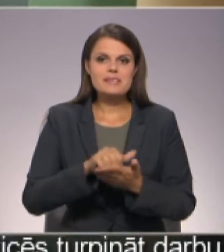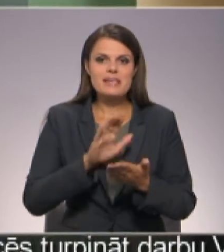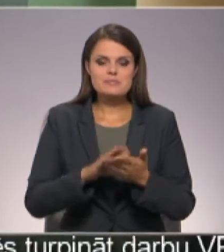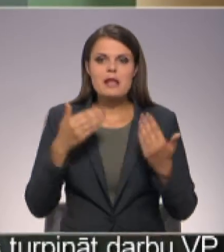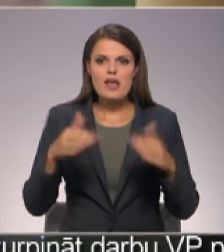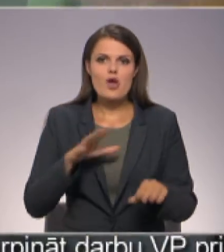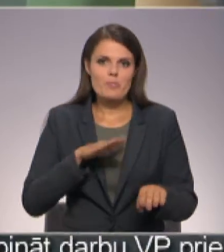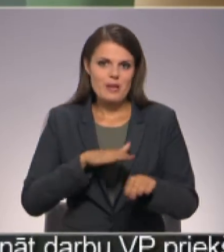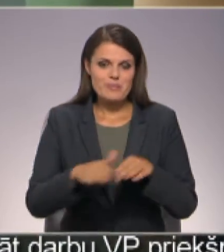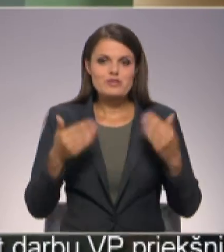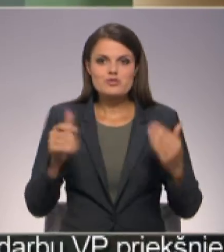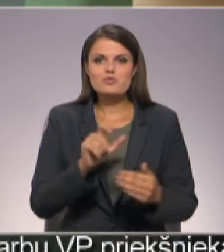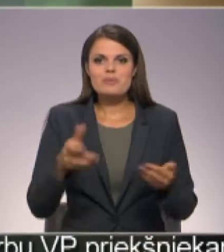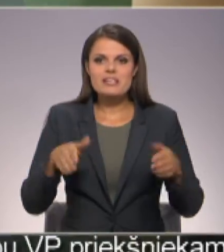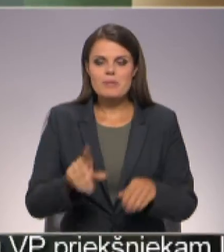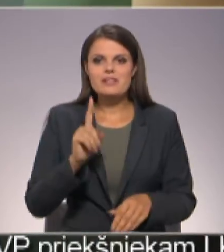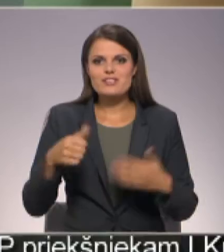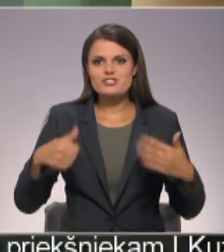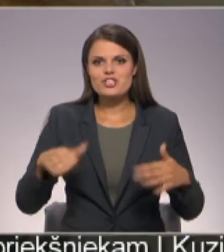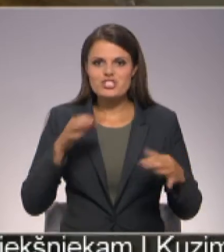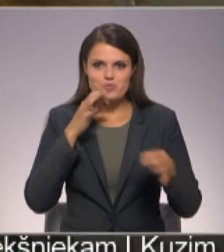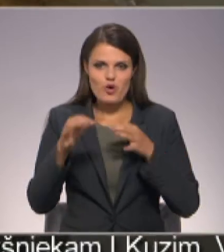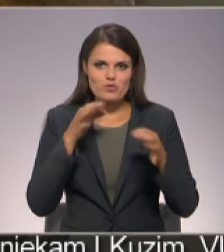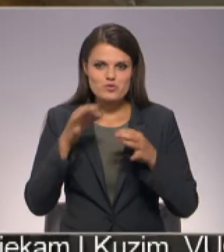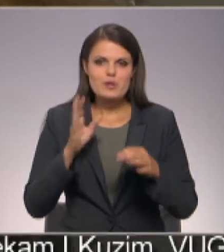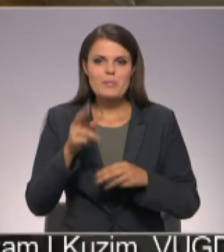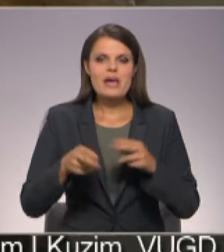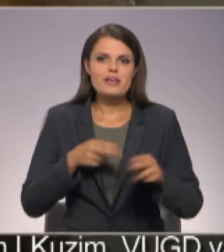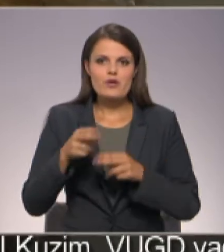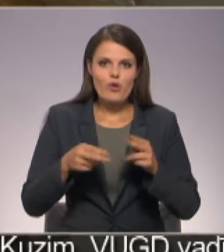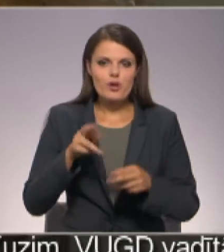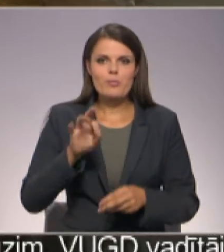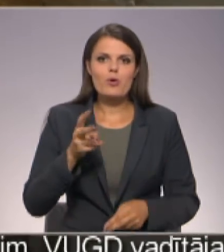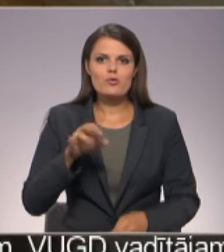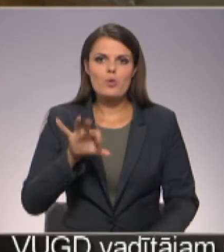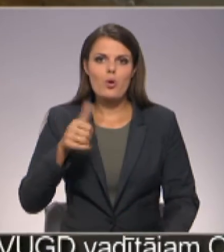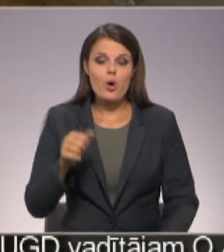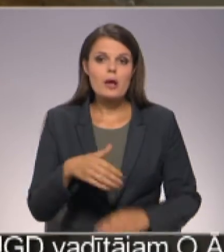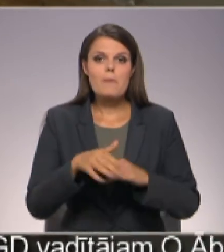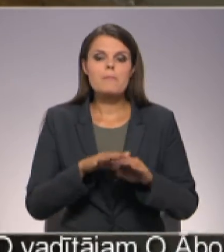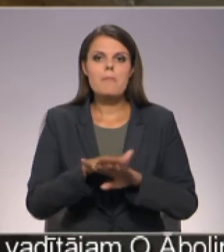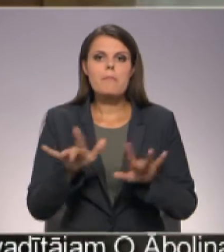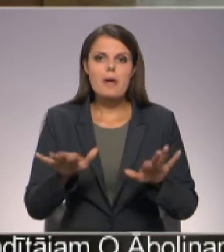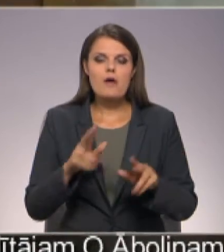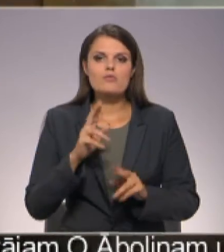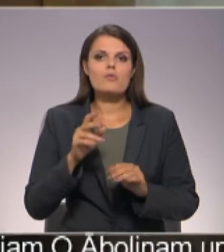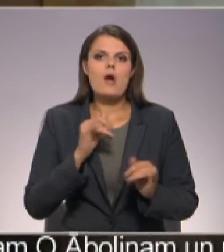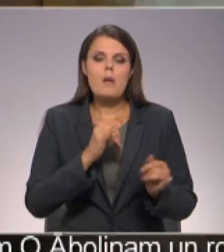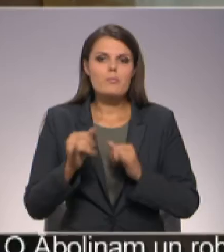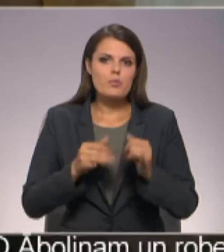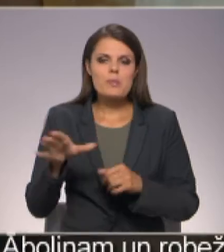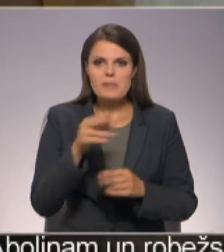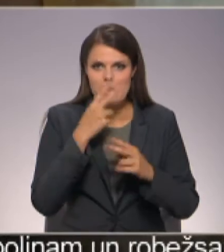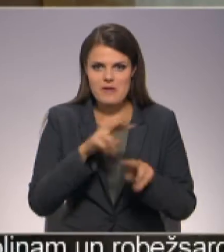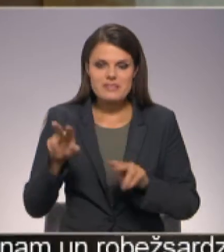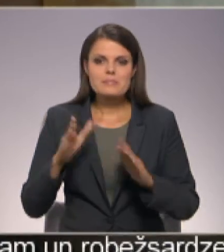jau bija pilns. Šobrīd atlikušas vienap 60 konsultācijām pie ķirurga proktologa. Pēdu aprūpe pieejama visiem, bet pārējie